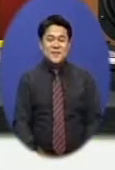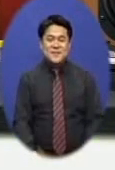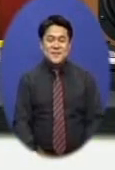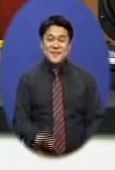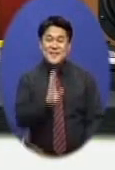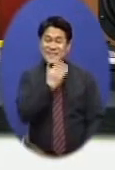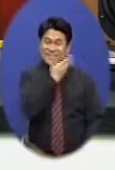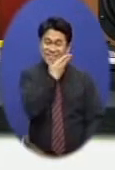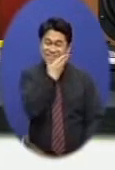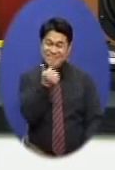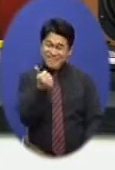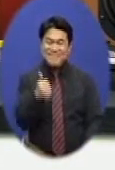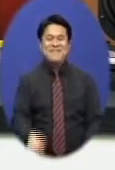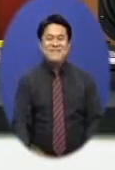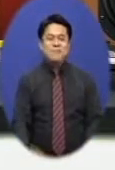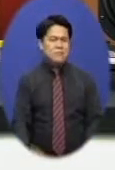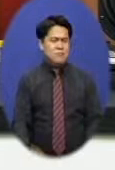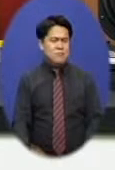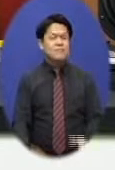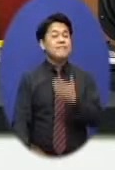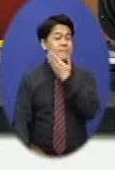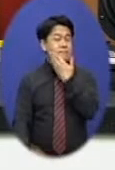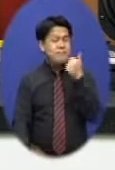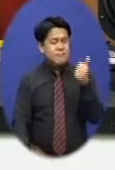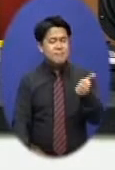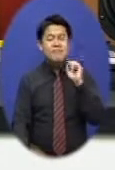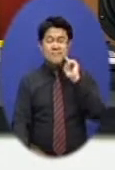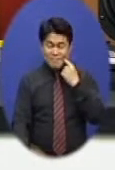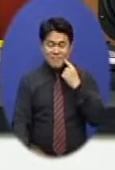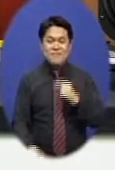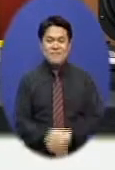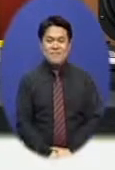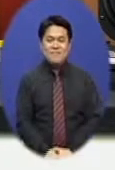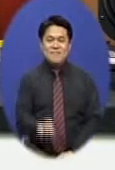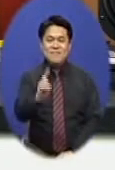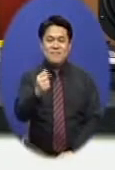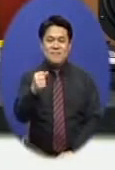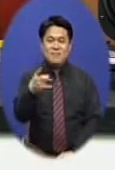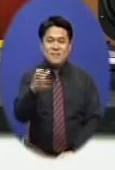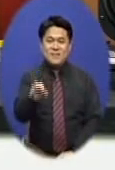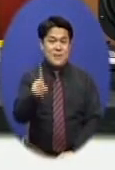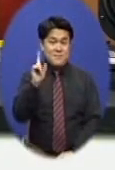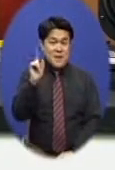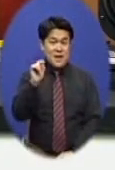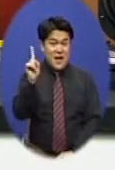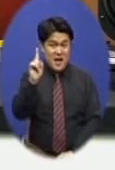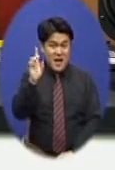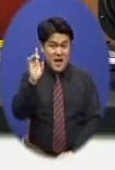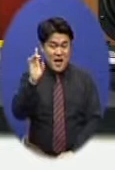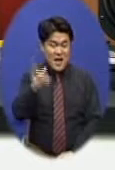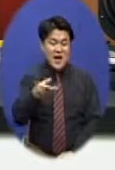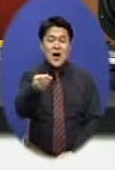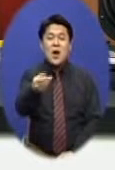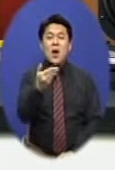그냥 깜찍하지요. 아 물론 깜찍하고 이쁘고 원희정 씨한테 만 원짜리로 만 원짜리 한 장으로 뭘